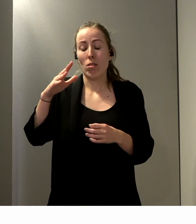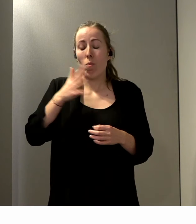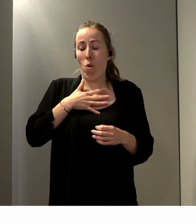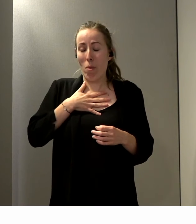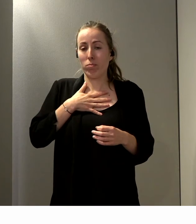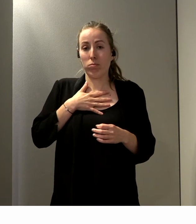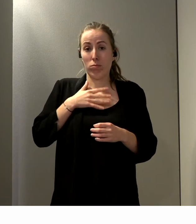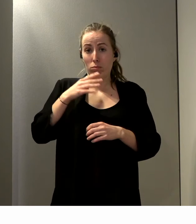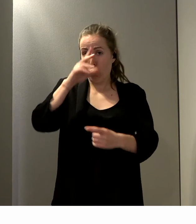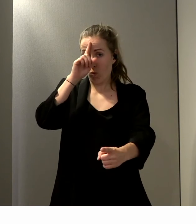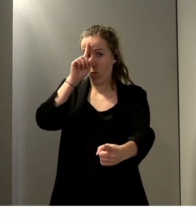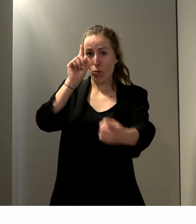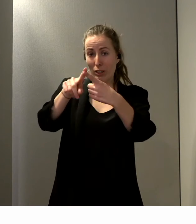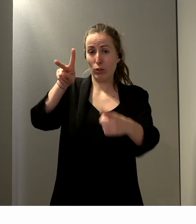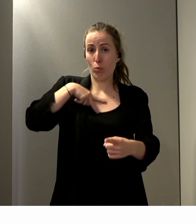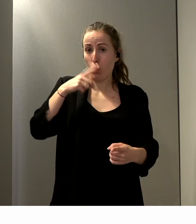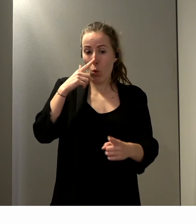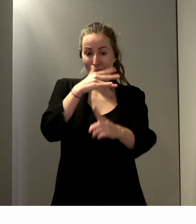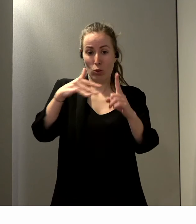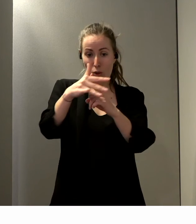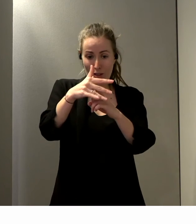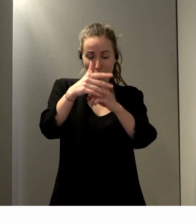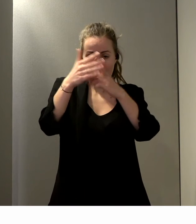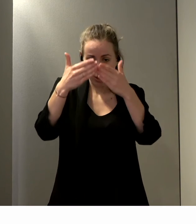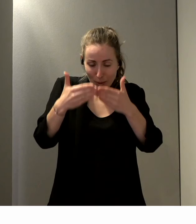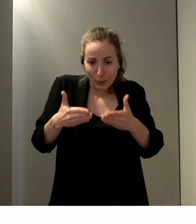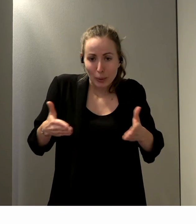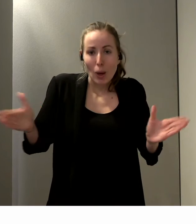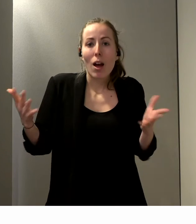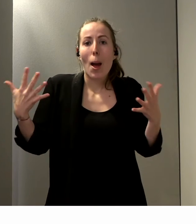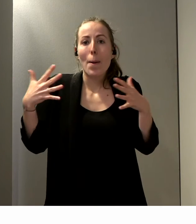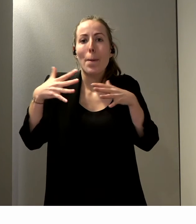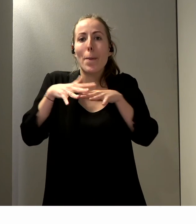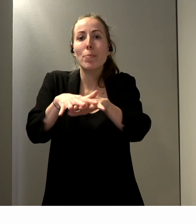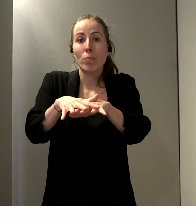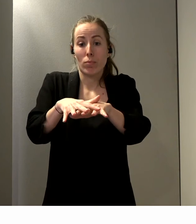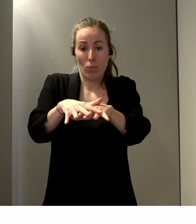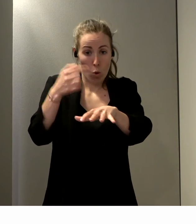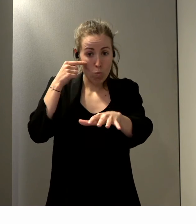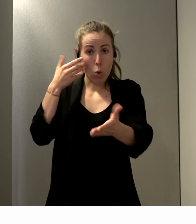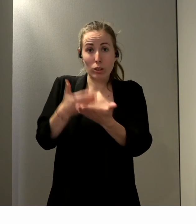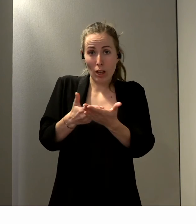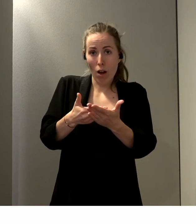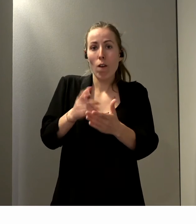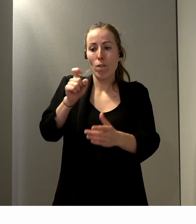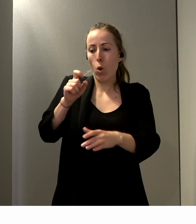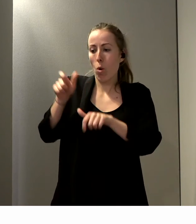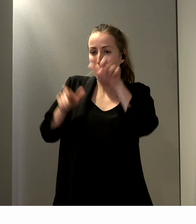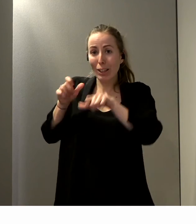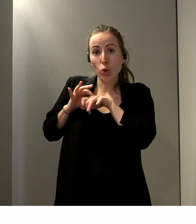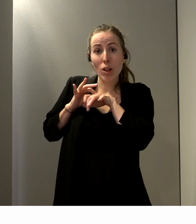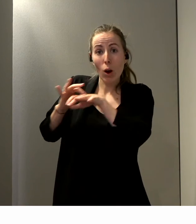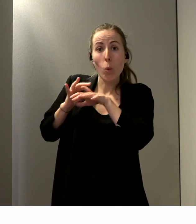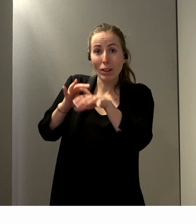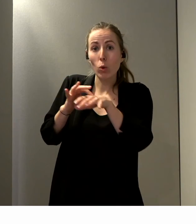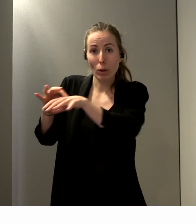de bâtir une société plus inclusive. Et pour bâtir une société plus inclusive, il faut certes accompagner les personnes. On en a parlé de toutes